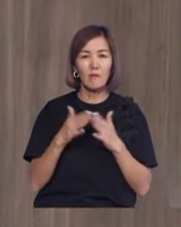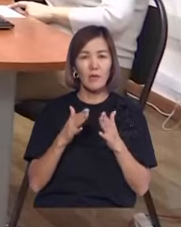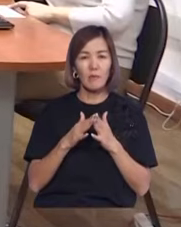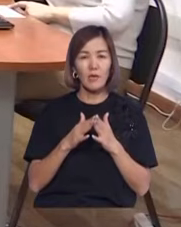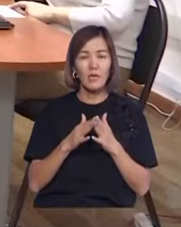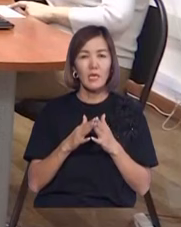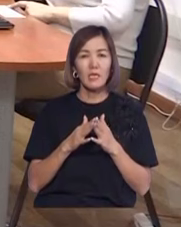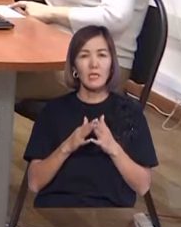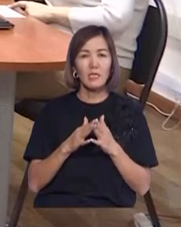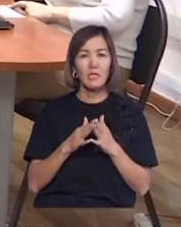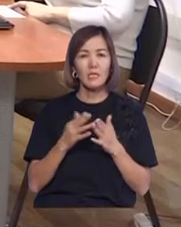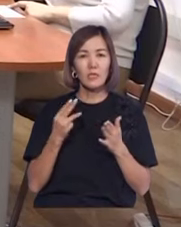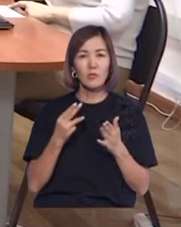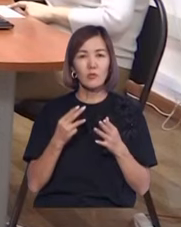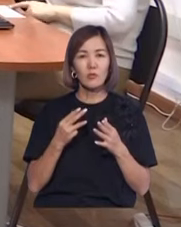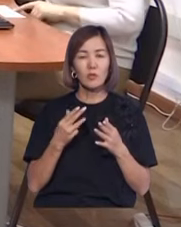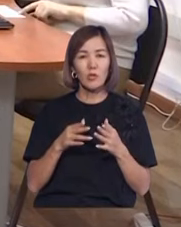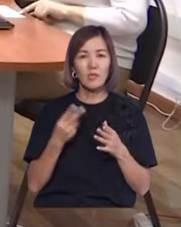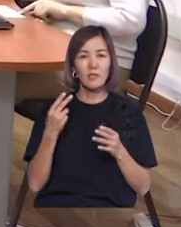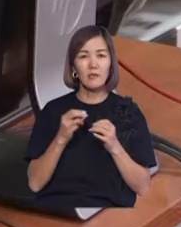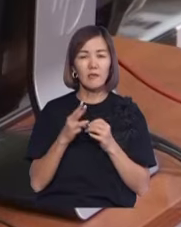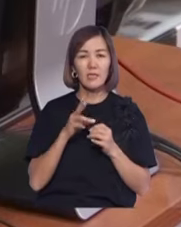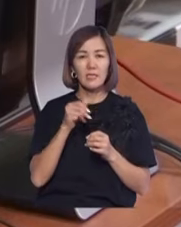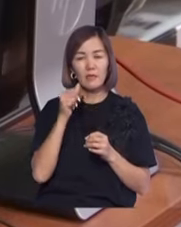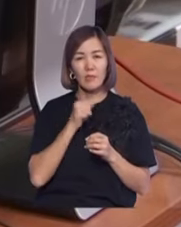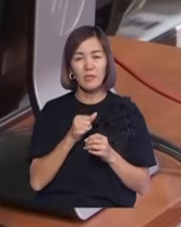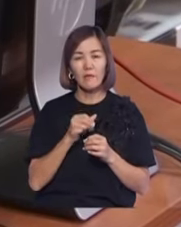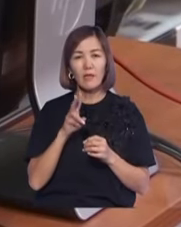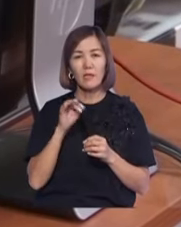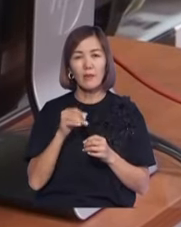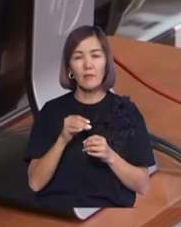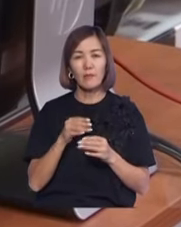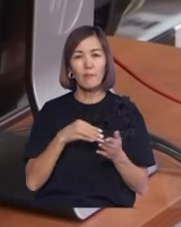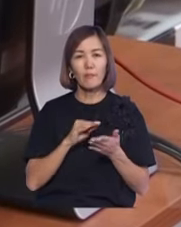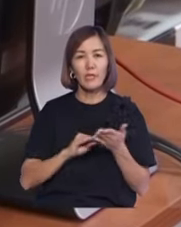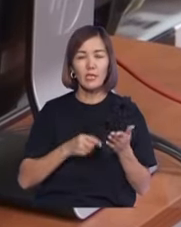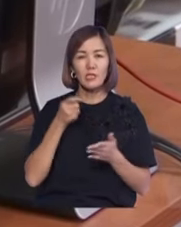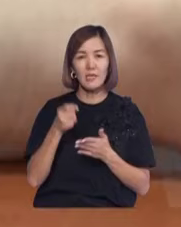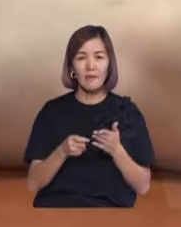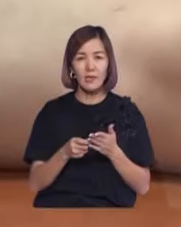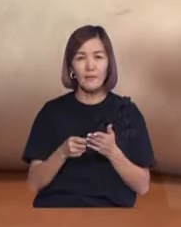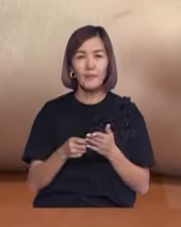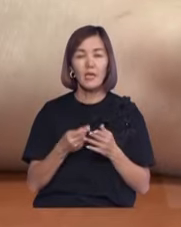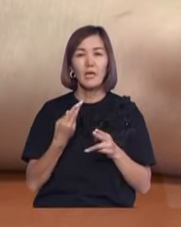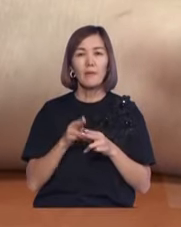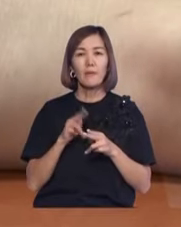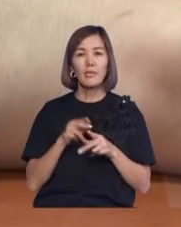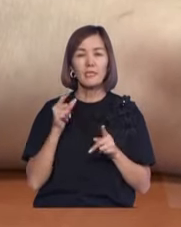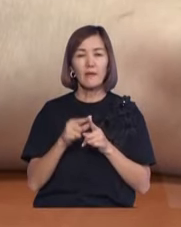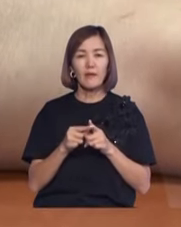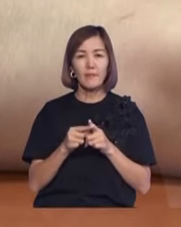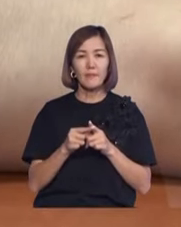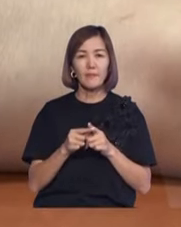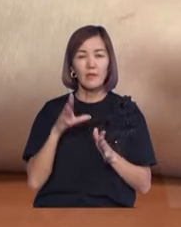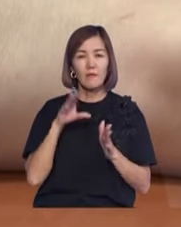имя имущества и наличие задолженности сроком не менее 12 месяцев на момент подачи заявления. Кроме того, по словам